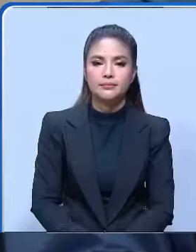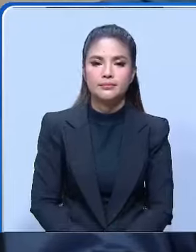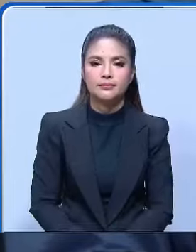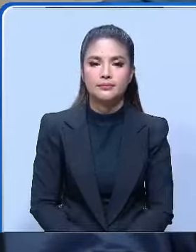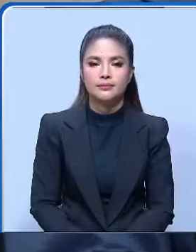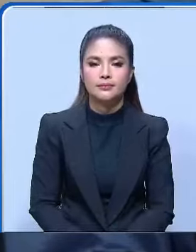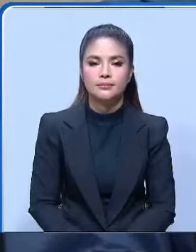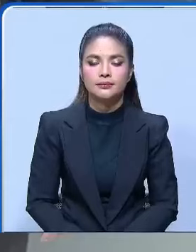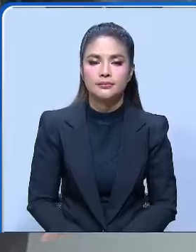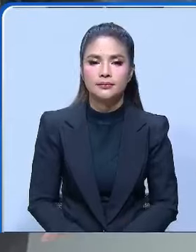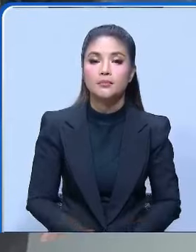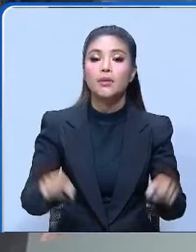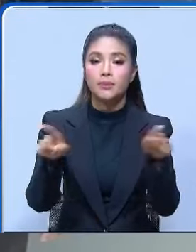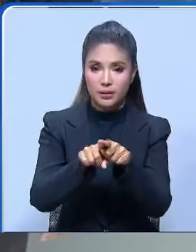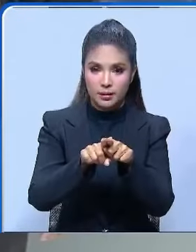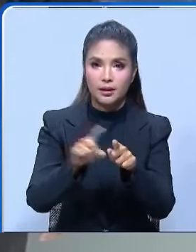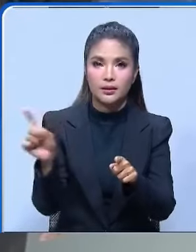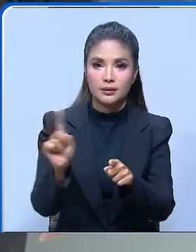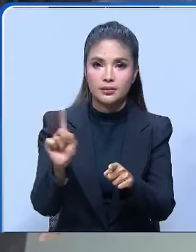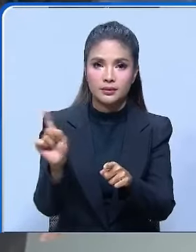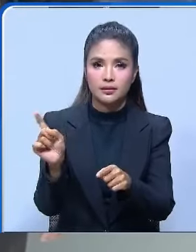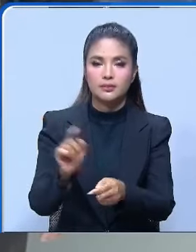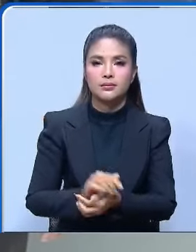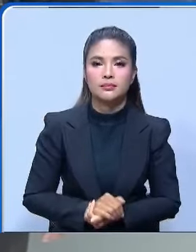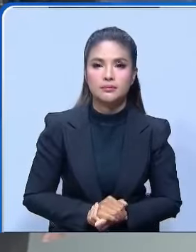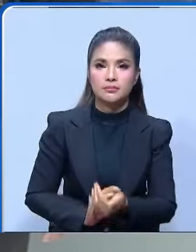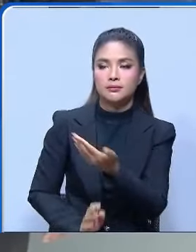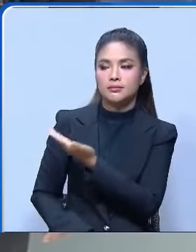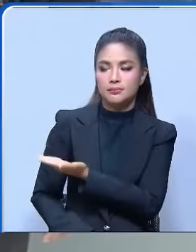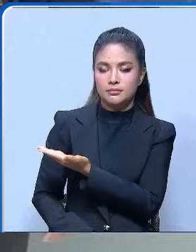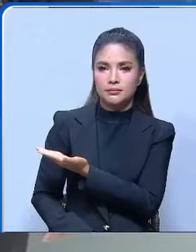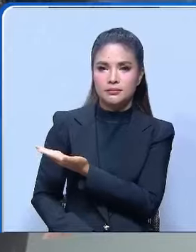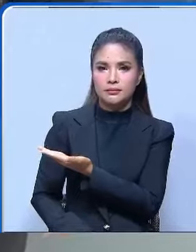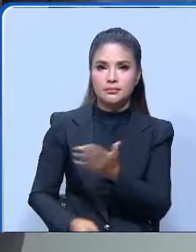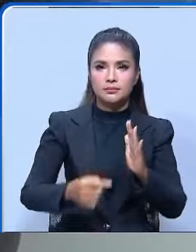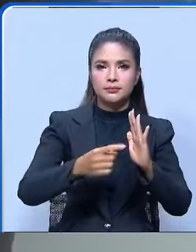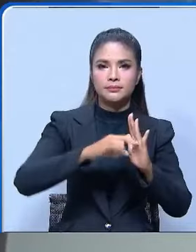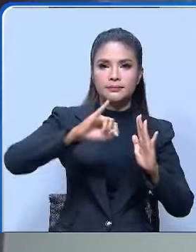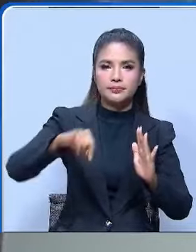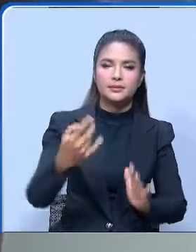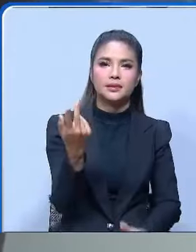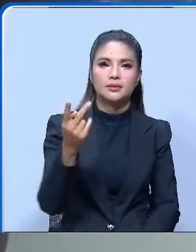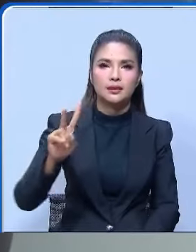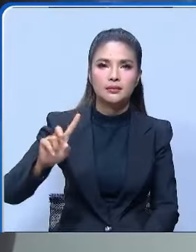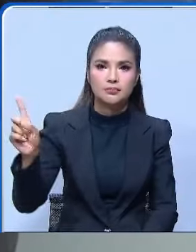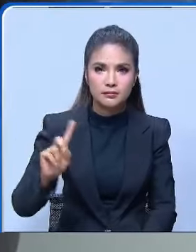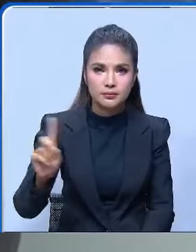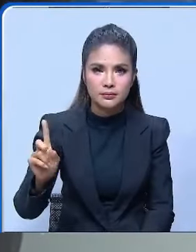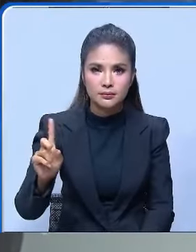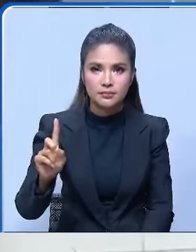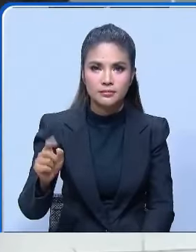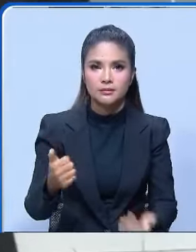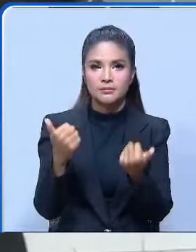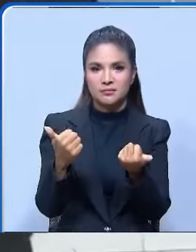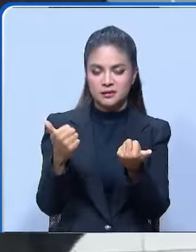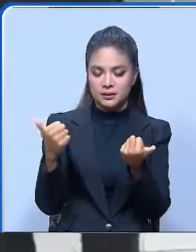โดยในวันเดียวกันค่ะคุณผู้ชมค่ะนายจาตุรงค์พาโพหรือว่าแจ็คแป๊บโพนะคะยูทูบเบอร์สายเกรียนซึ่งเป็นอินฟลูเอนเซอร์คนล่าสุดที่มาพร้อมกับ